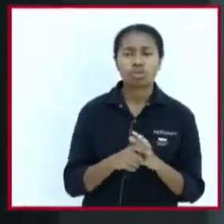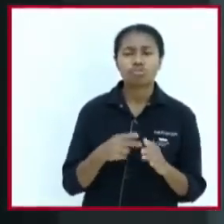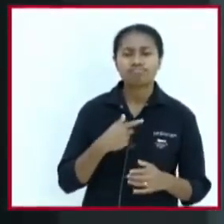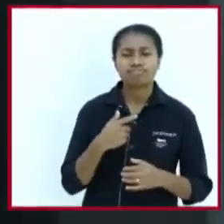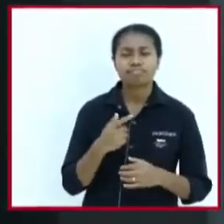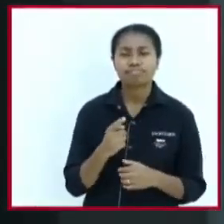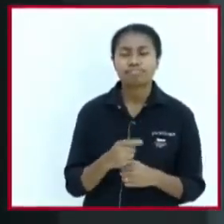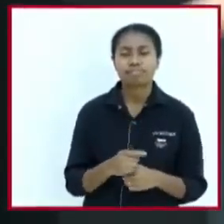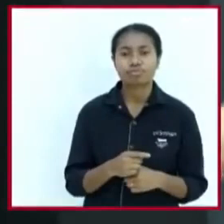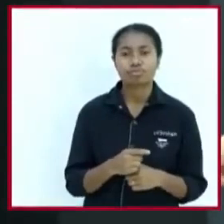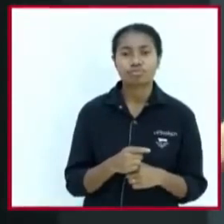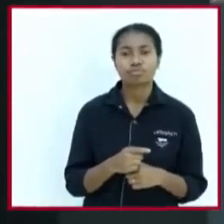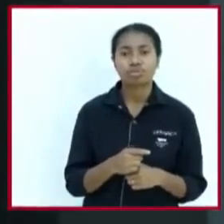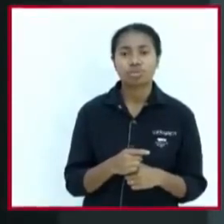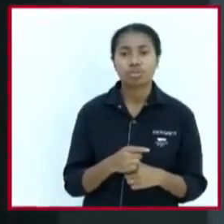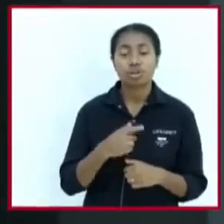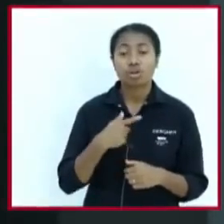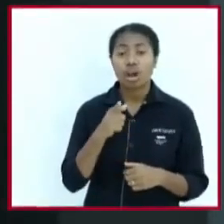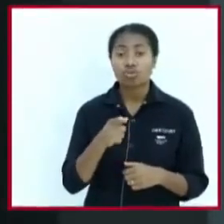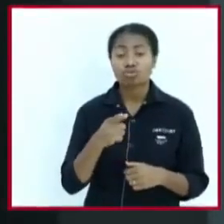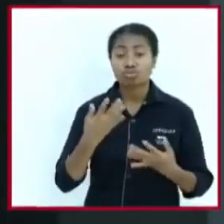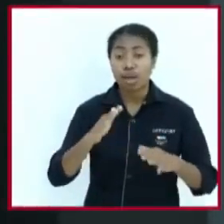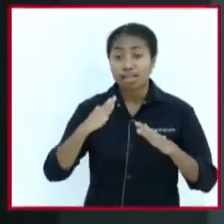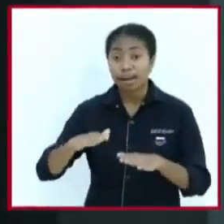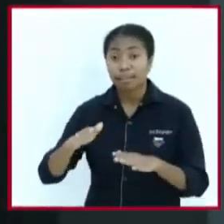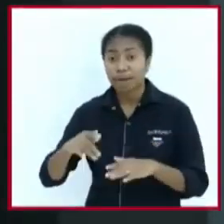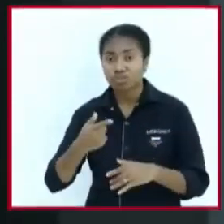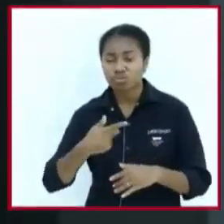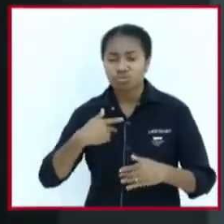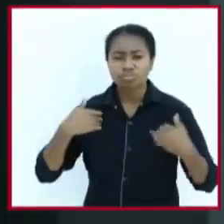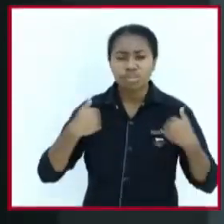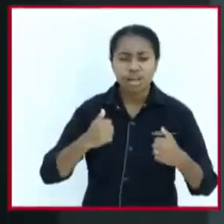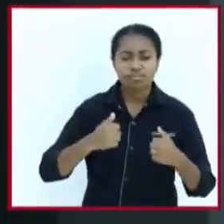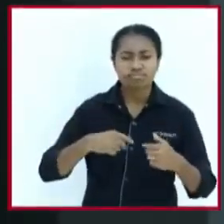menang Hai Tumse sampai gagal itu gagal